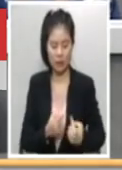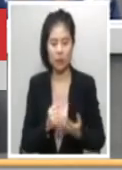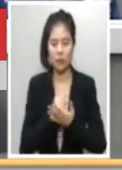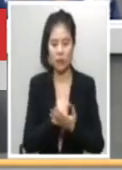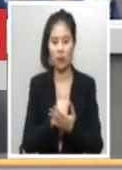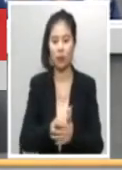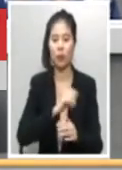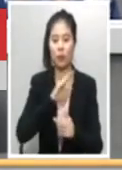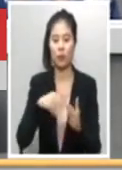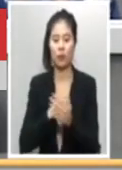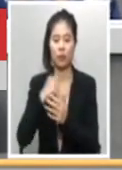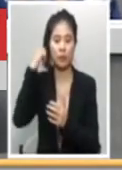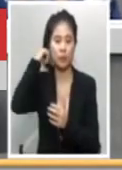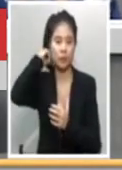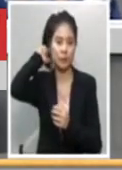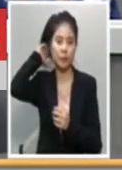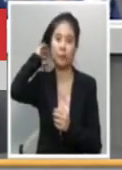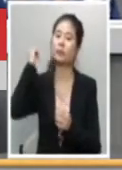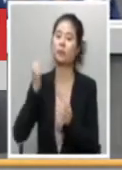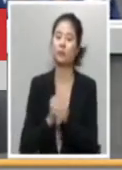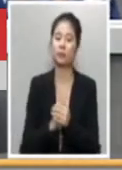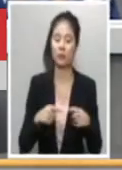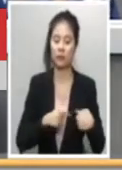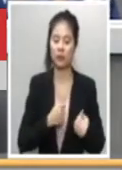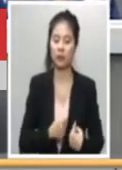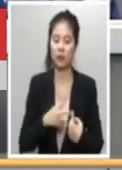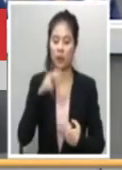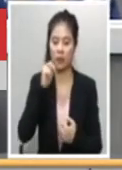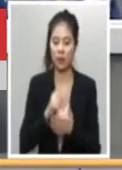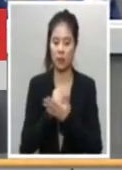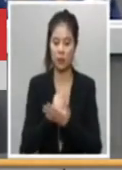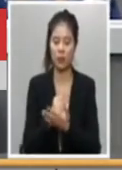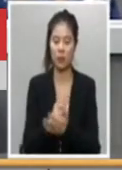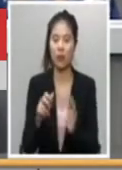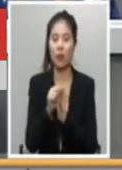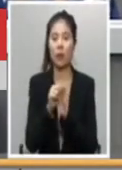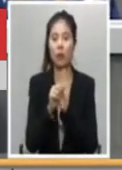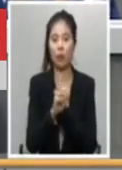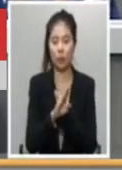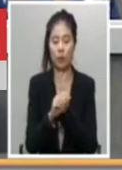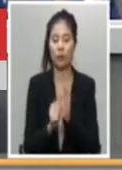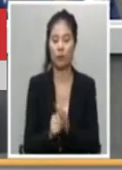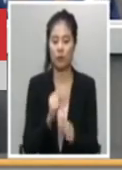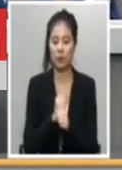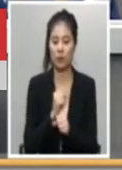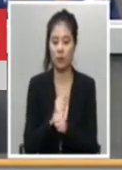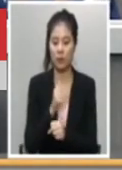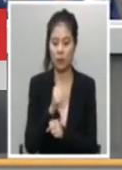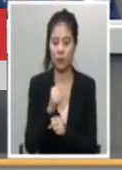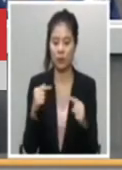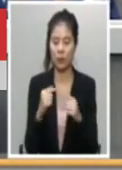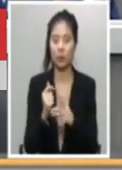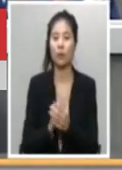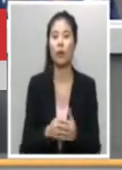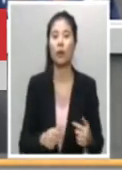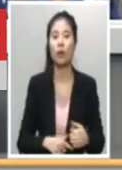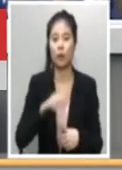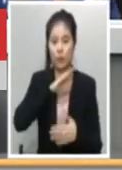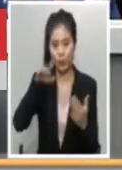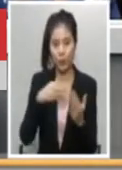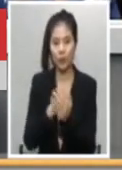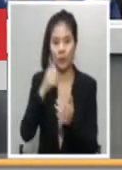ที่ทุกท่านมอบให้กับผู้ประสบอุทกภัยอุบลราชธานีความดีที่ควรแก่การจดจำในหัวใจตลอดกาลน